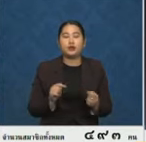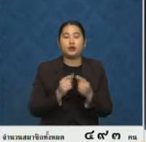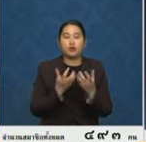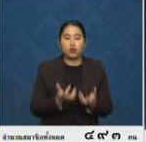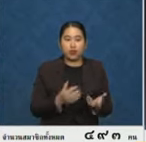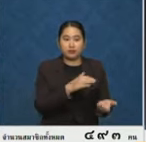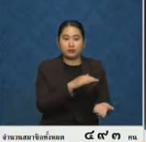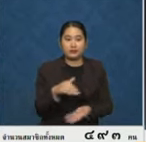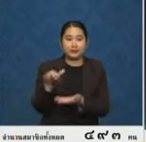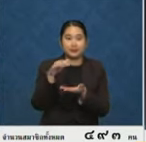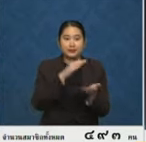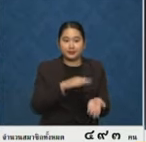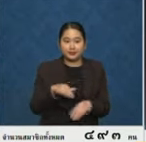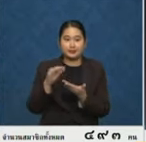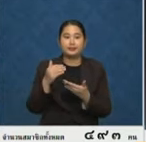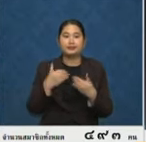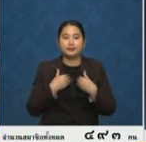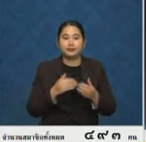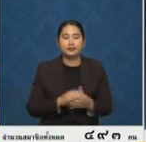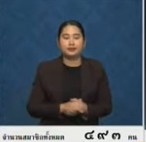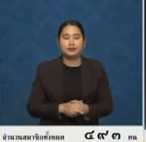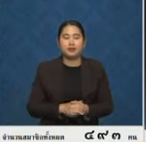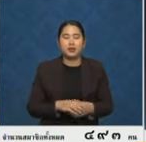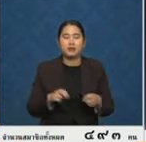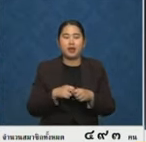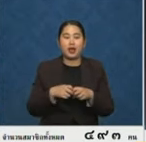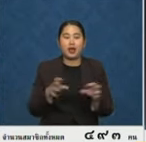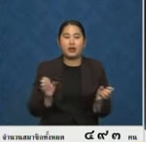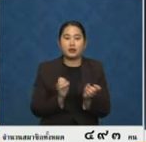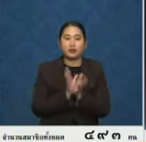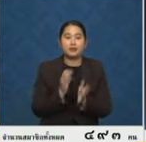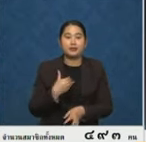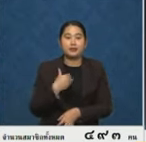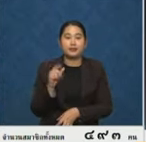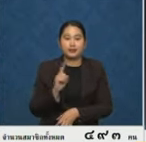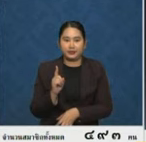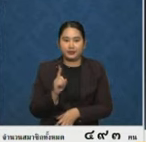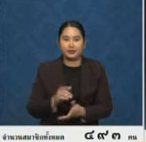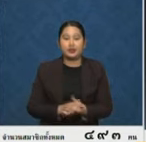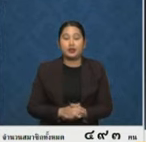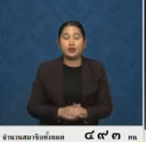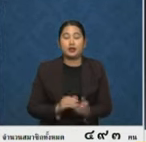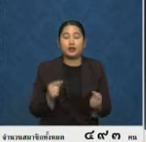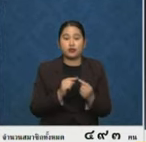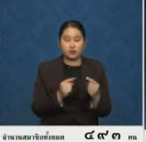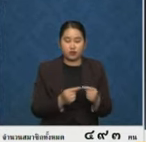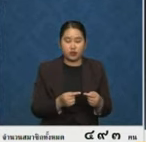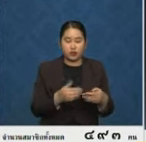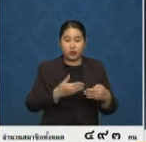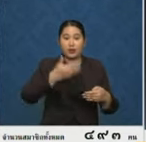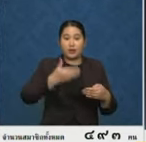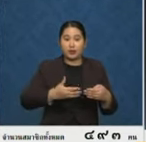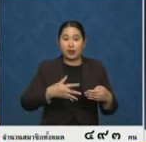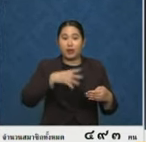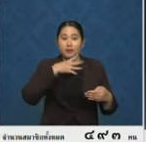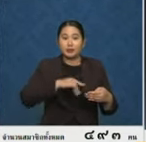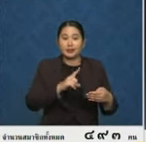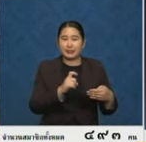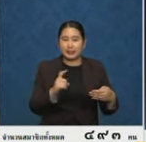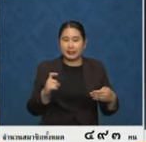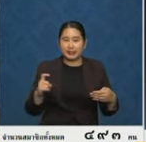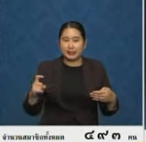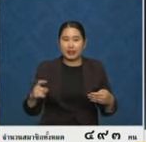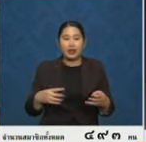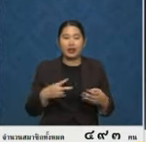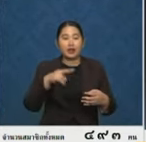ส่งผลิตผลทางการเกษตรด้วยครับผลกระทบที่เกิดขึ้นนะครับเนื่องจากกับประตูชำรุดทั้ง 7บานพอหน้าฝนน้ำก็